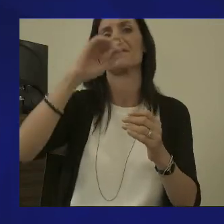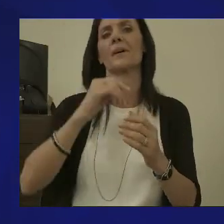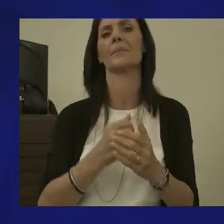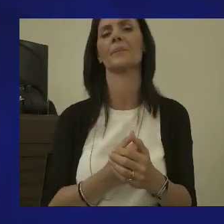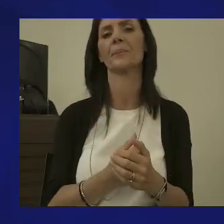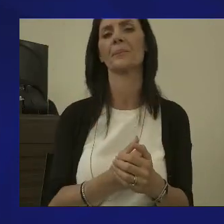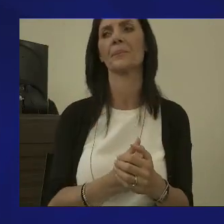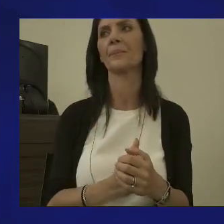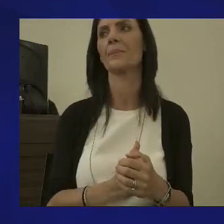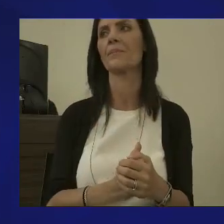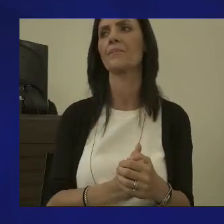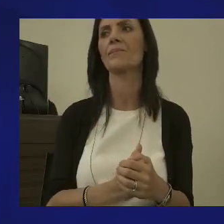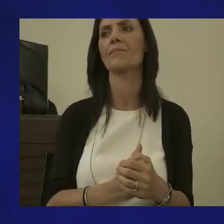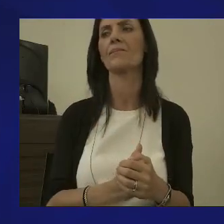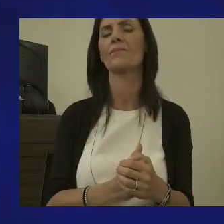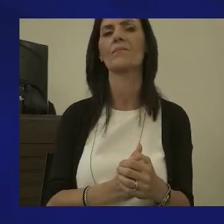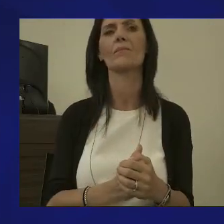חזון מפרץ חדש?